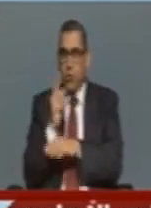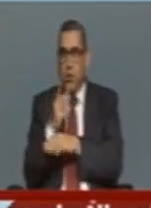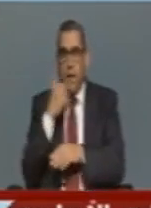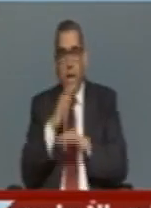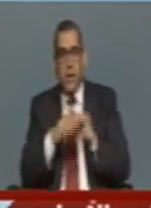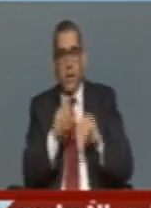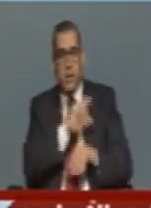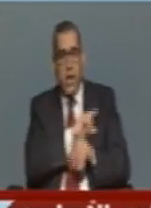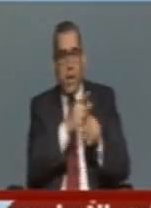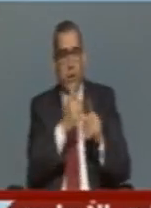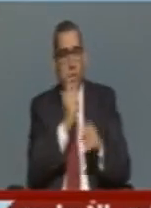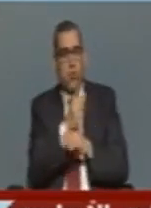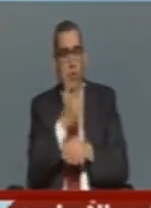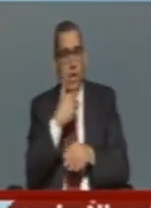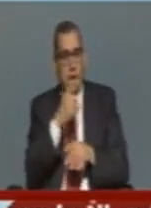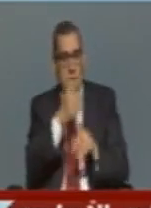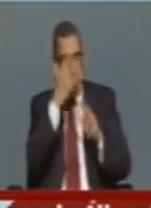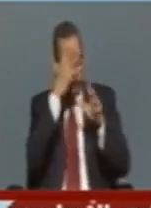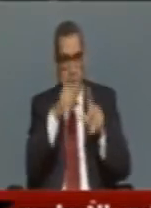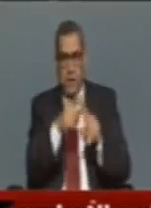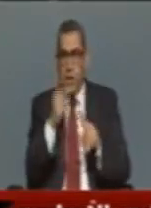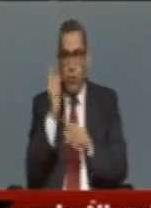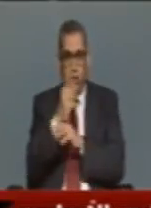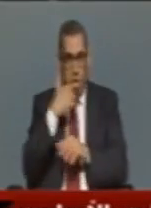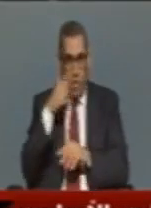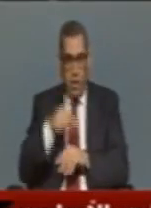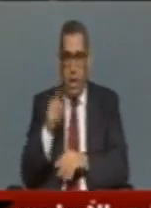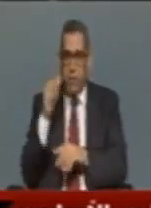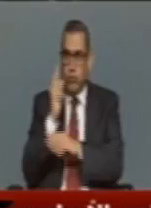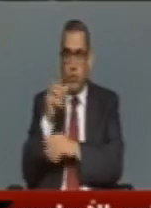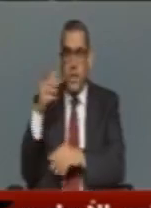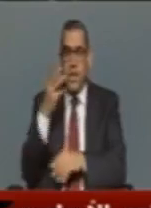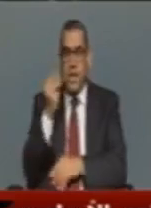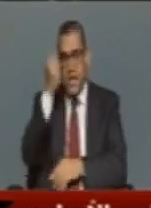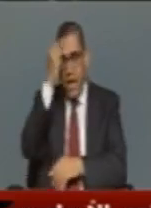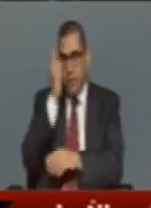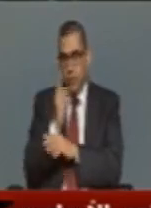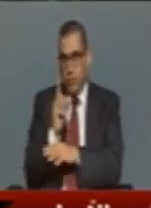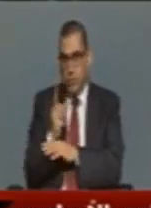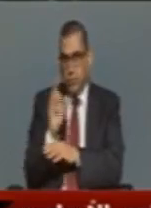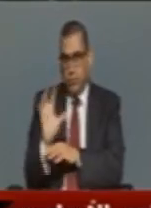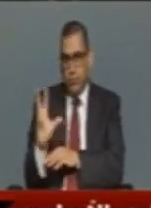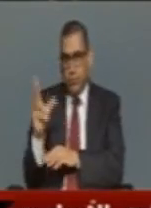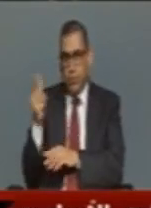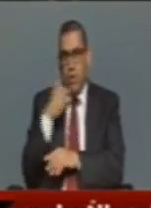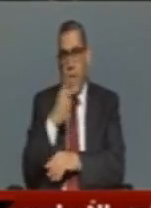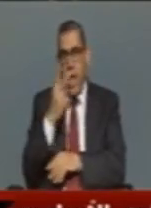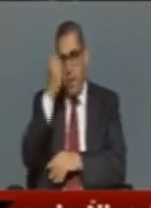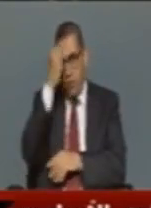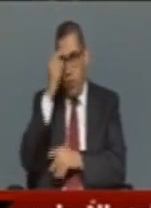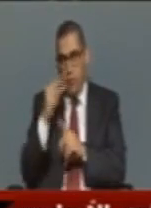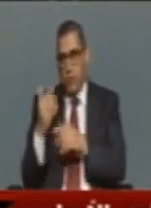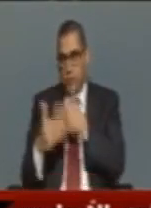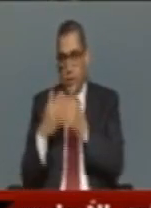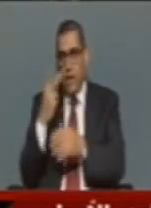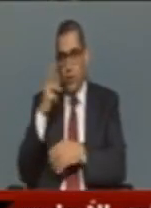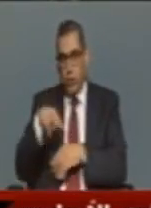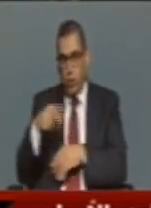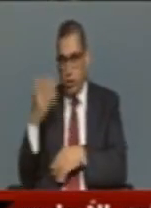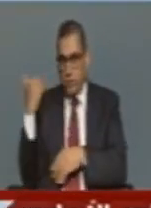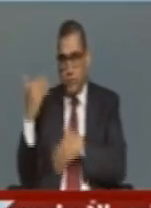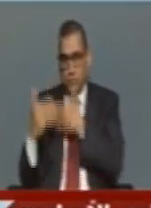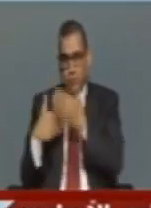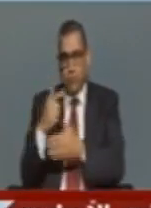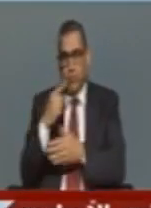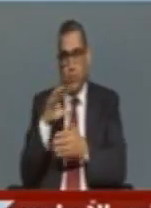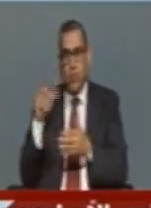في آلية لهذا الكلام. أنا عندي 30,000 قبل كده عملناهم 2015 والمسابقة كانت مركزي على مستوى الجمهورية، كلهم بعد